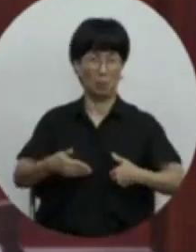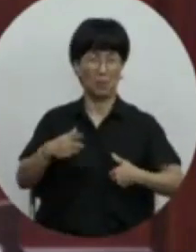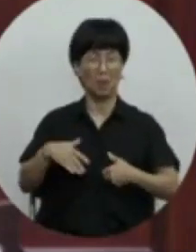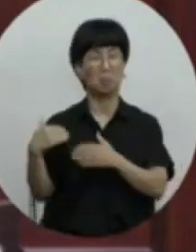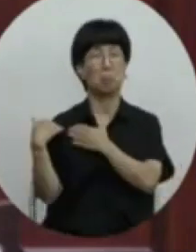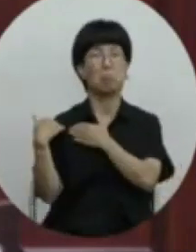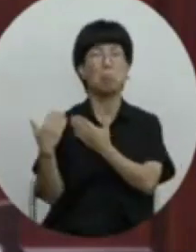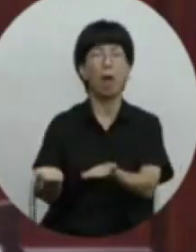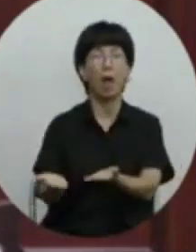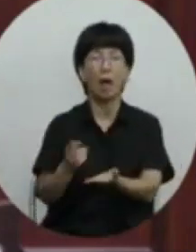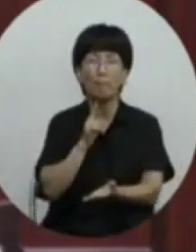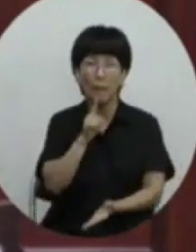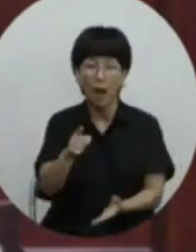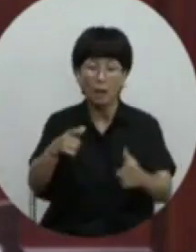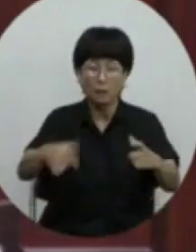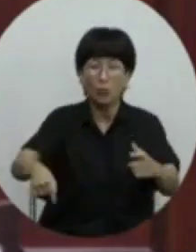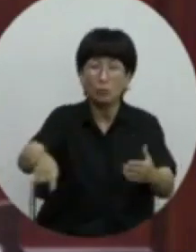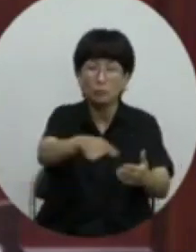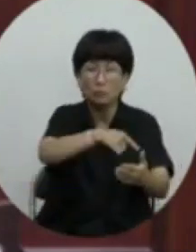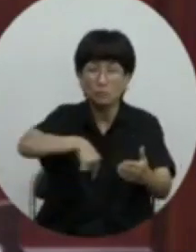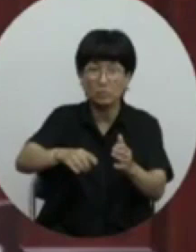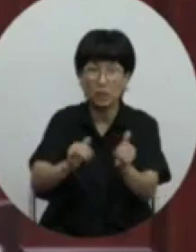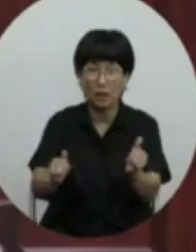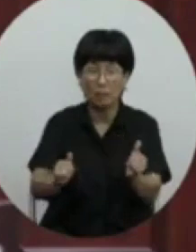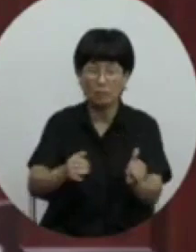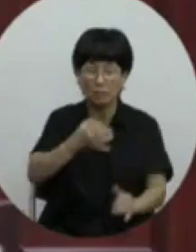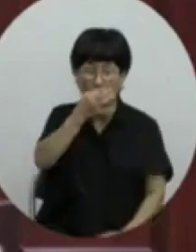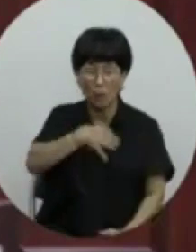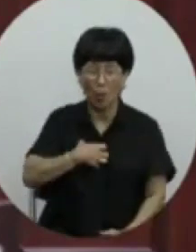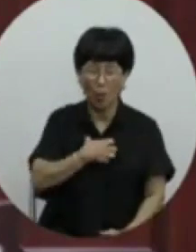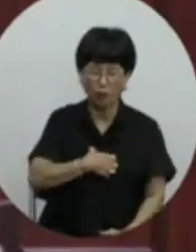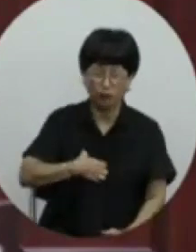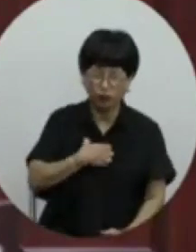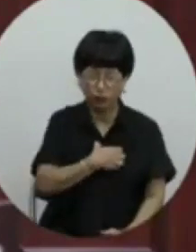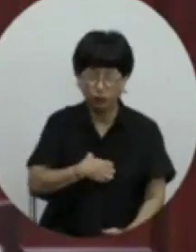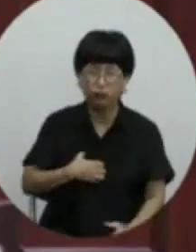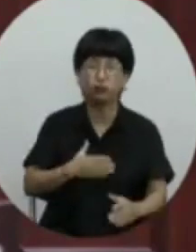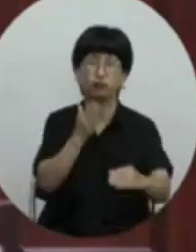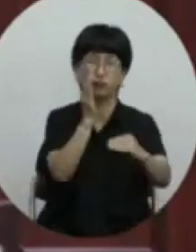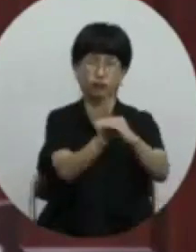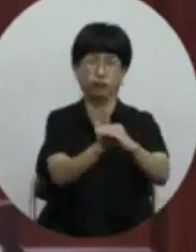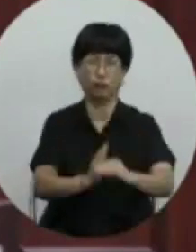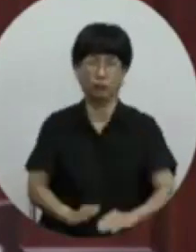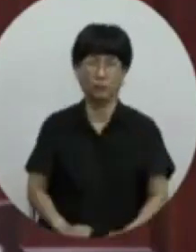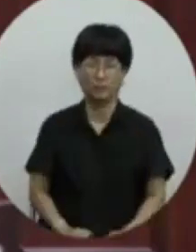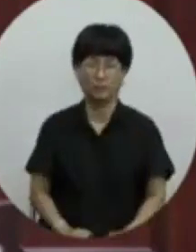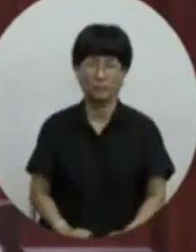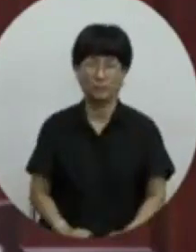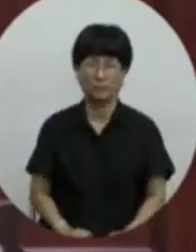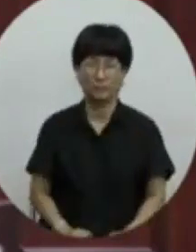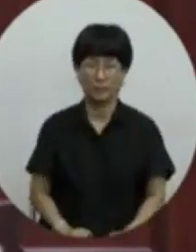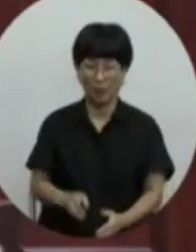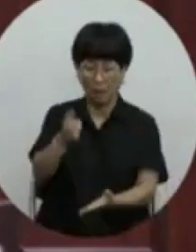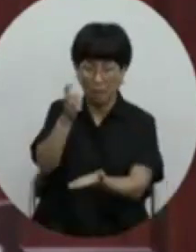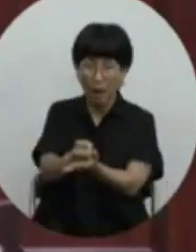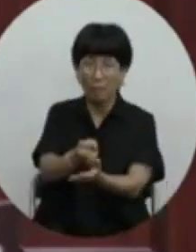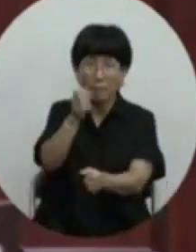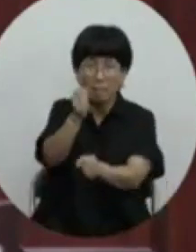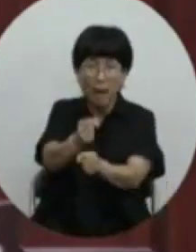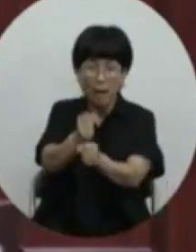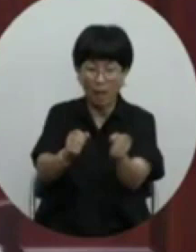간과하여 주변 지역 주민들을 고통으로 몰아넣고 있습니다. 법에서 정한